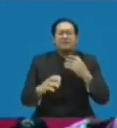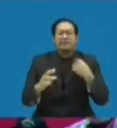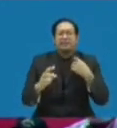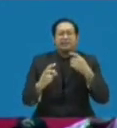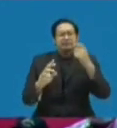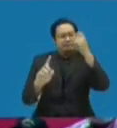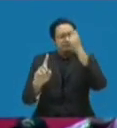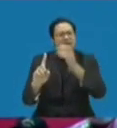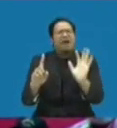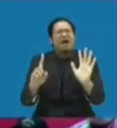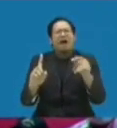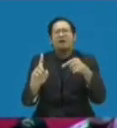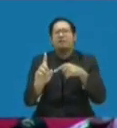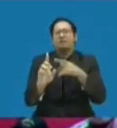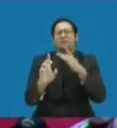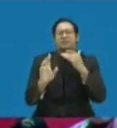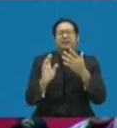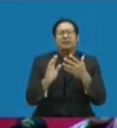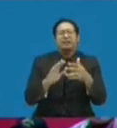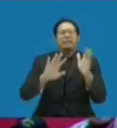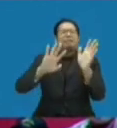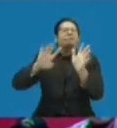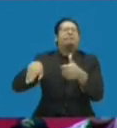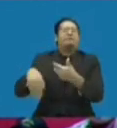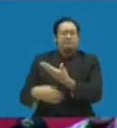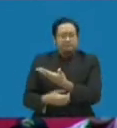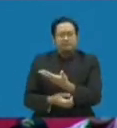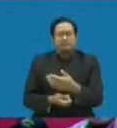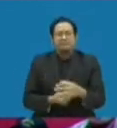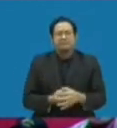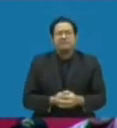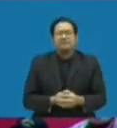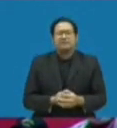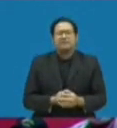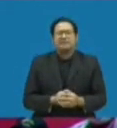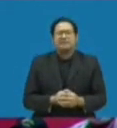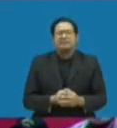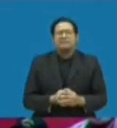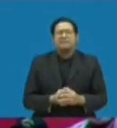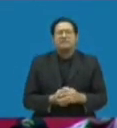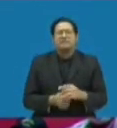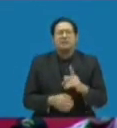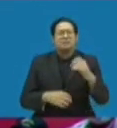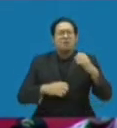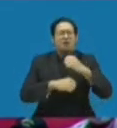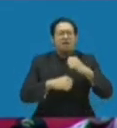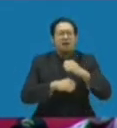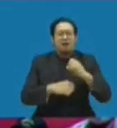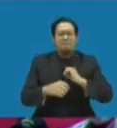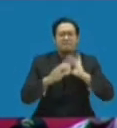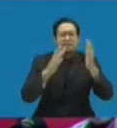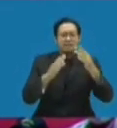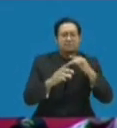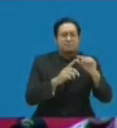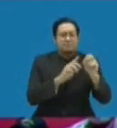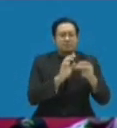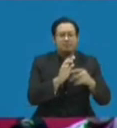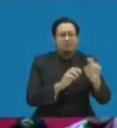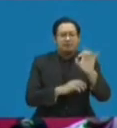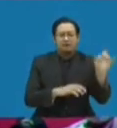dan termarjinalkan di emper emper pembinaan olahraga prestasi pada umumnya